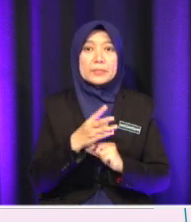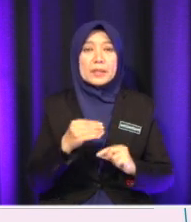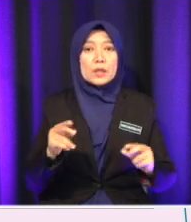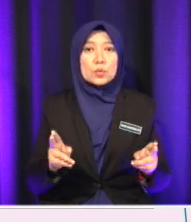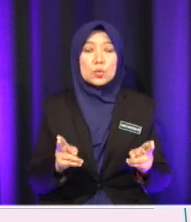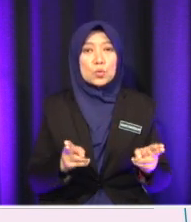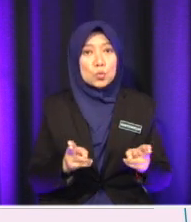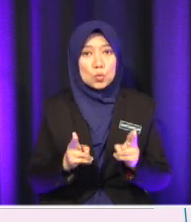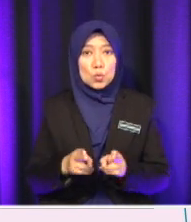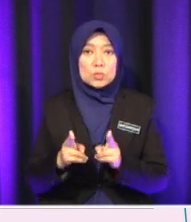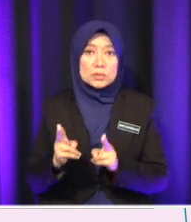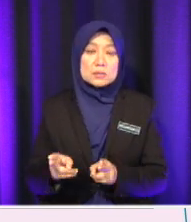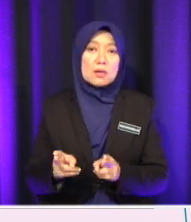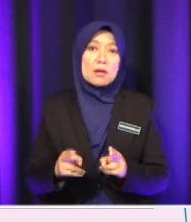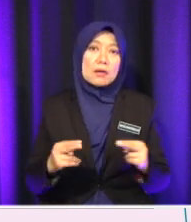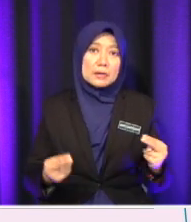kerajaan